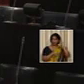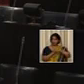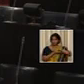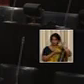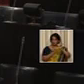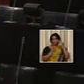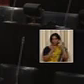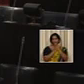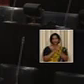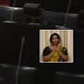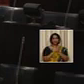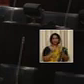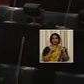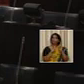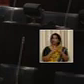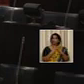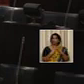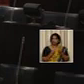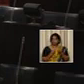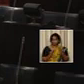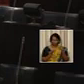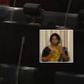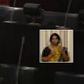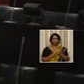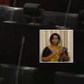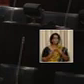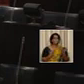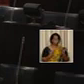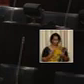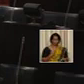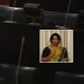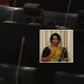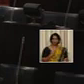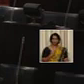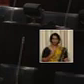ආරක්ෂා කරගැනීමේ වගකීම අපිට දරන්න බැරි නම් මේ කාර්යය කරන්න බෑ බෞමිසුති